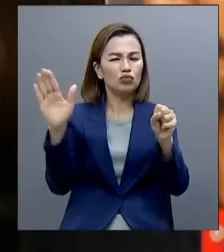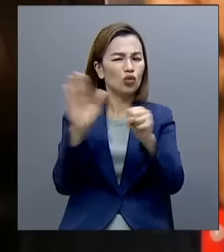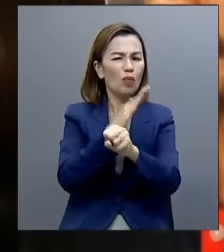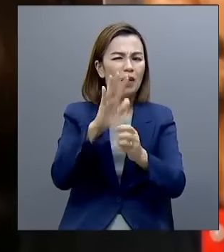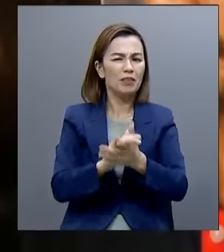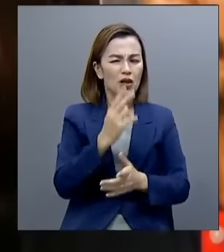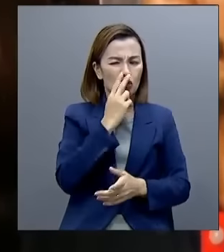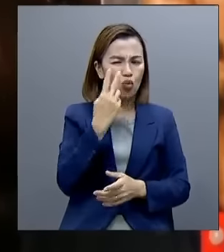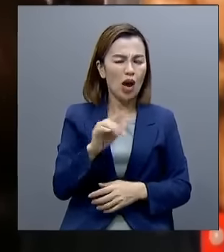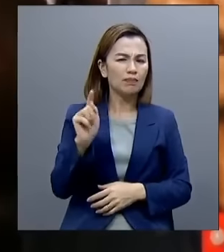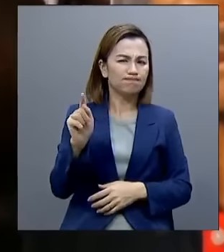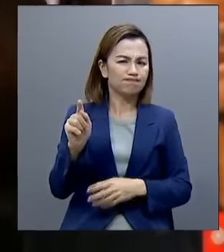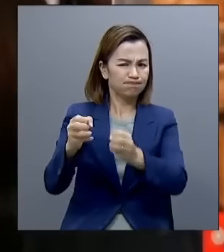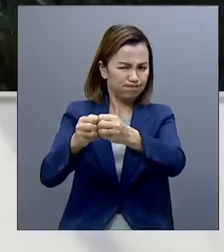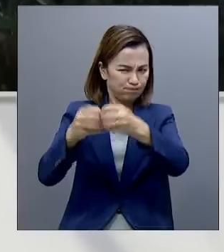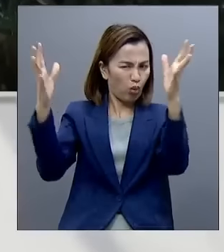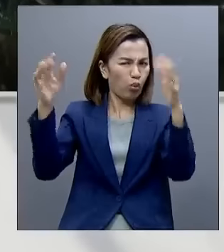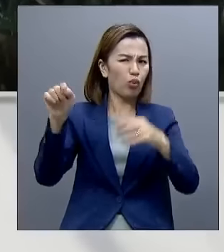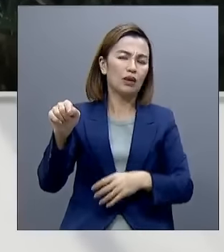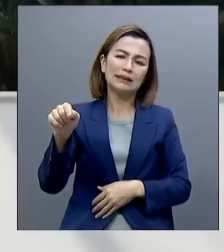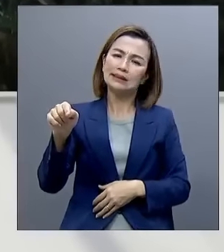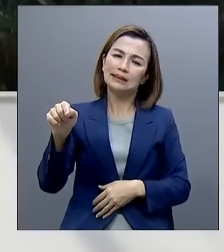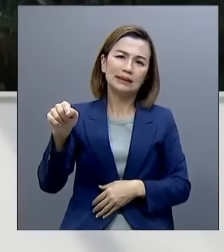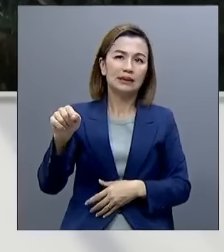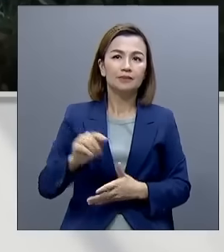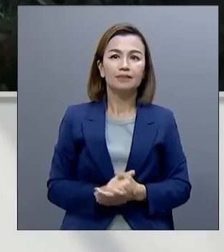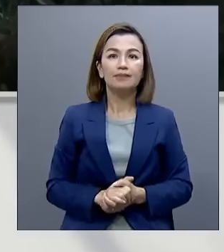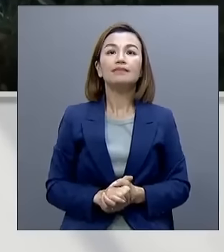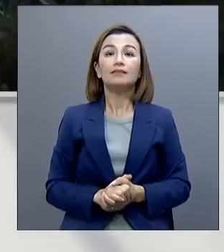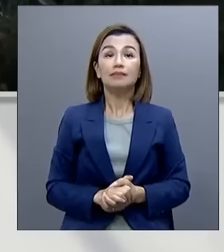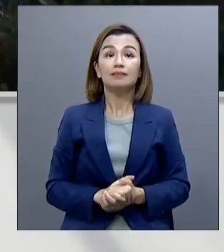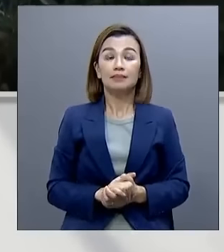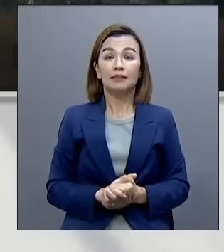การระเบิดใช่ไหม การดู